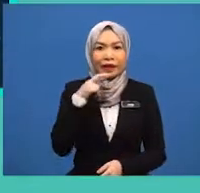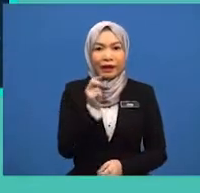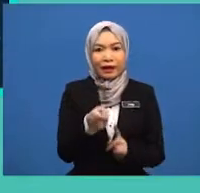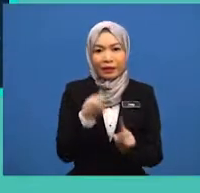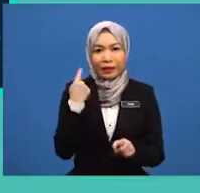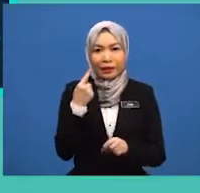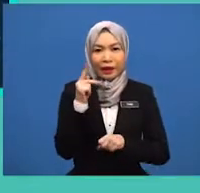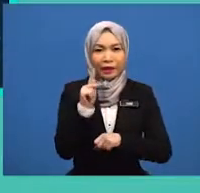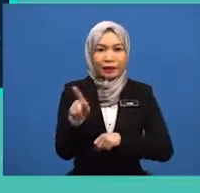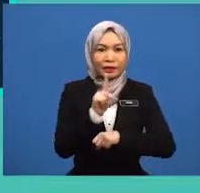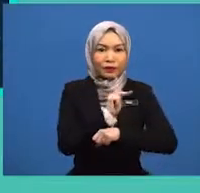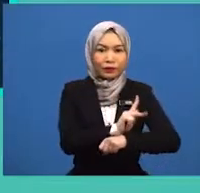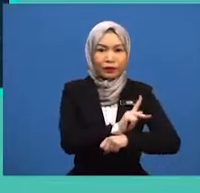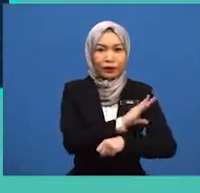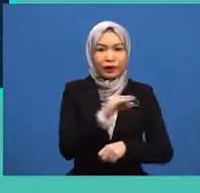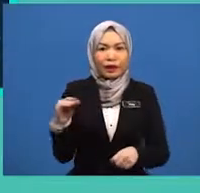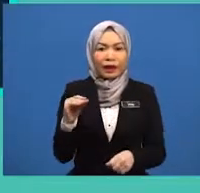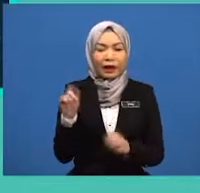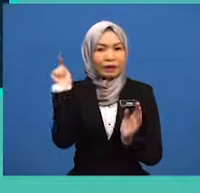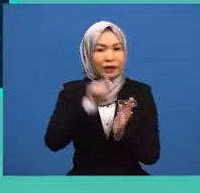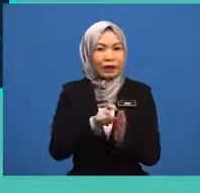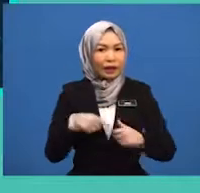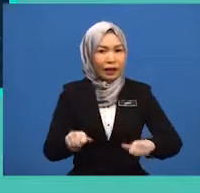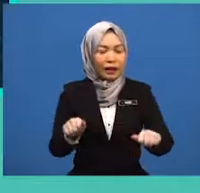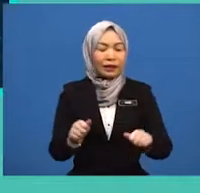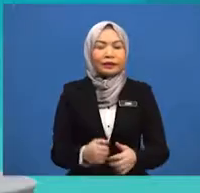sudu kod dan carta alir.